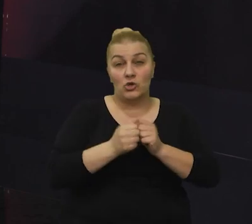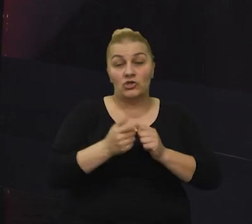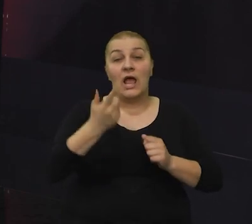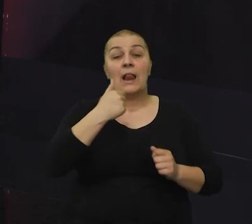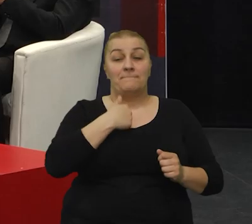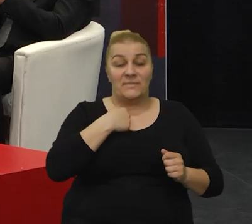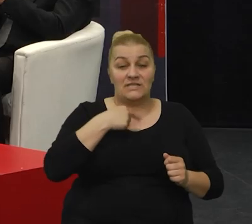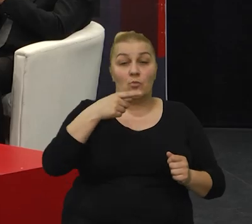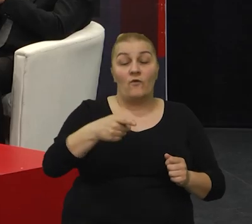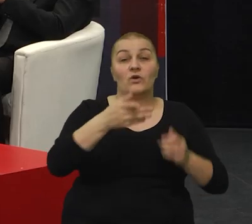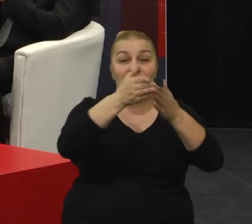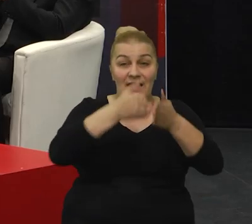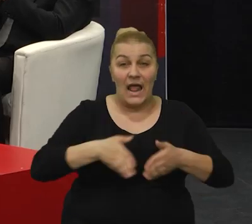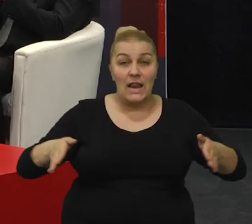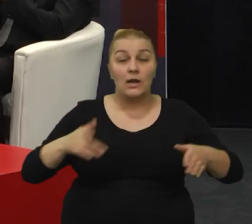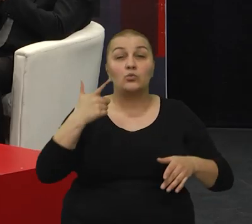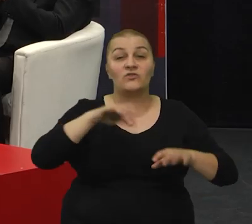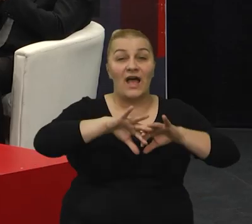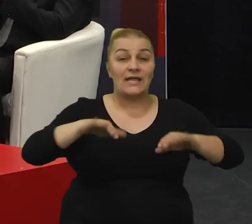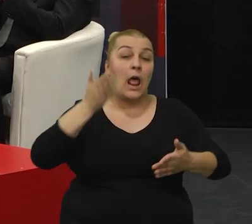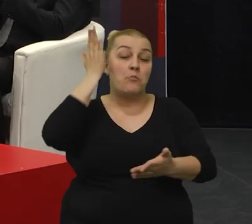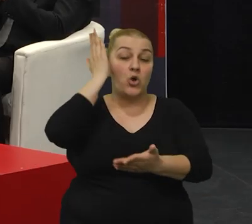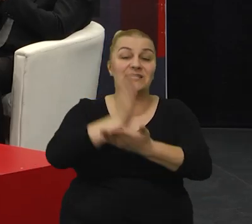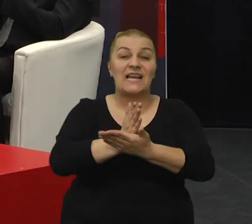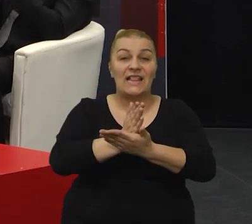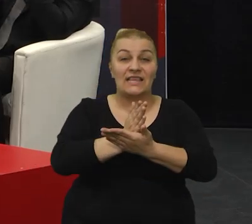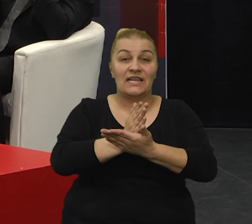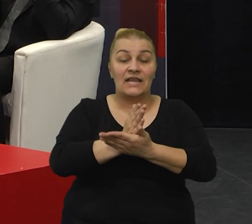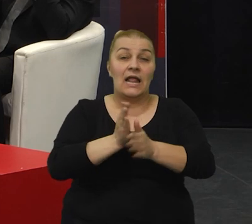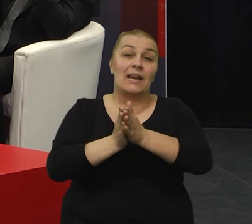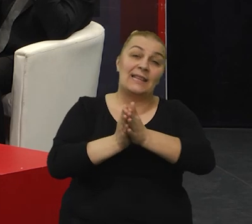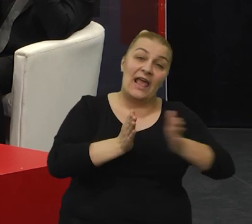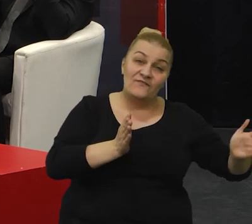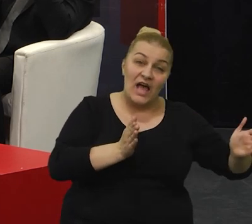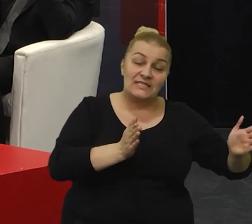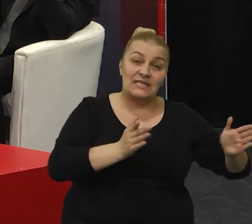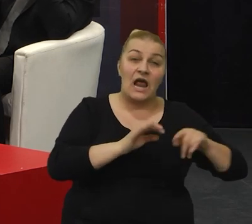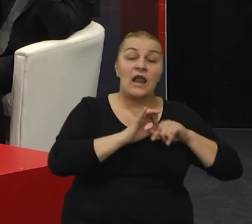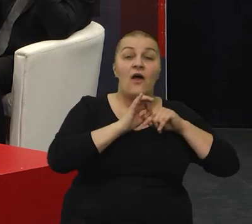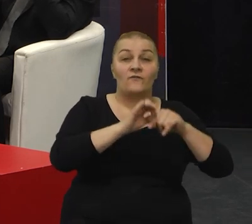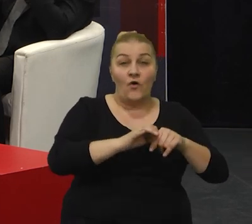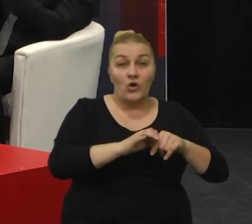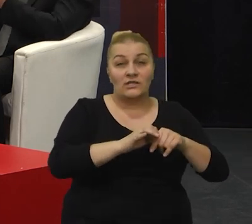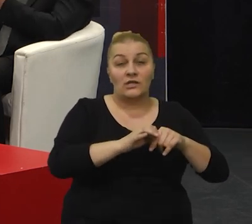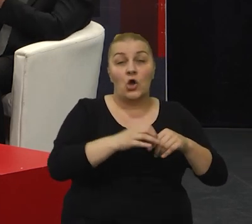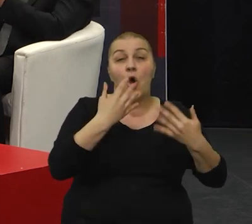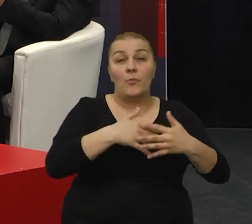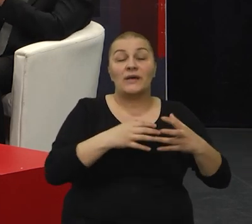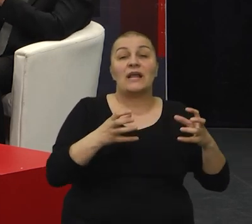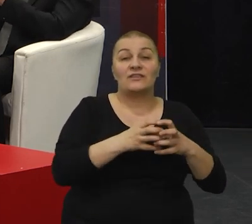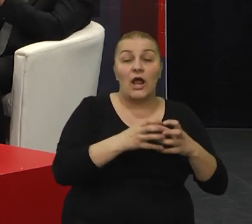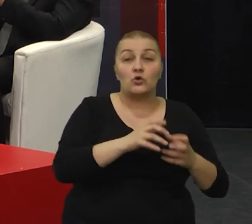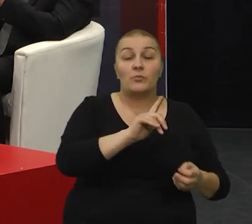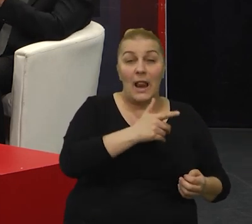mi Livanjsku bojišnicu smo tada dijelili u dva dijela po sredinu. Lijevo stranu vode